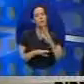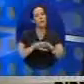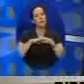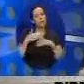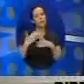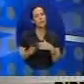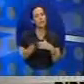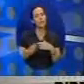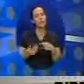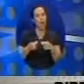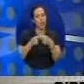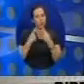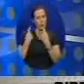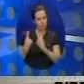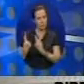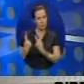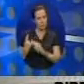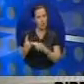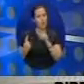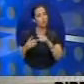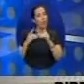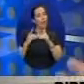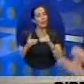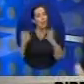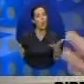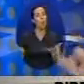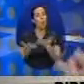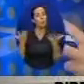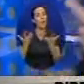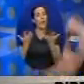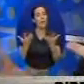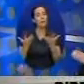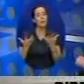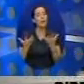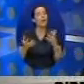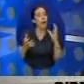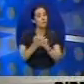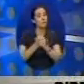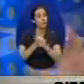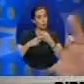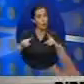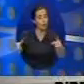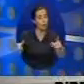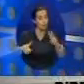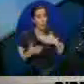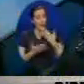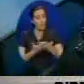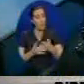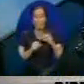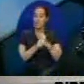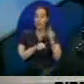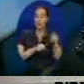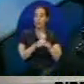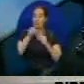השני, הארגון עצמו, יש לו דרכים לעודד את הסוגים השונים של החברויות? כלומר, אפשר להמליץ לו ממש, תעשה